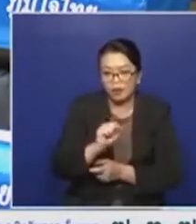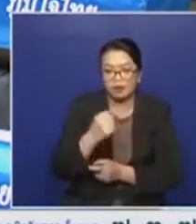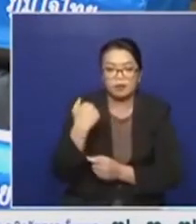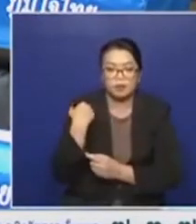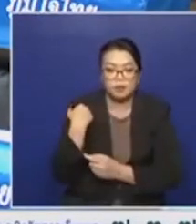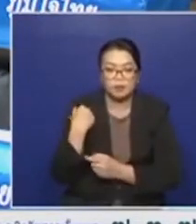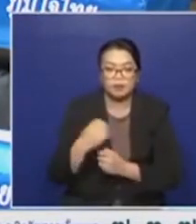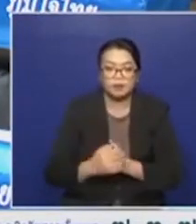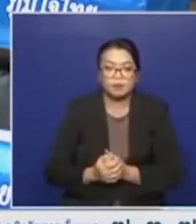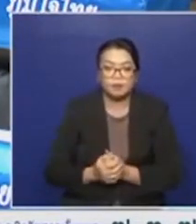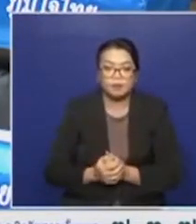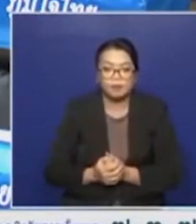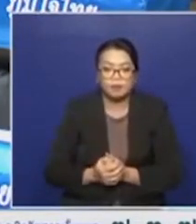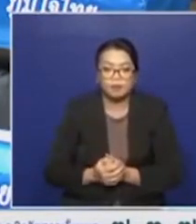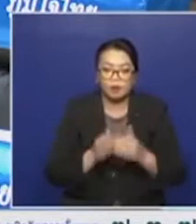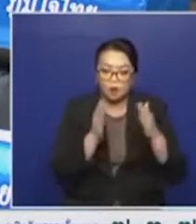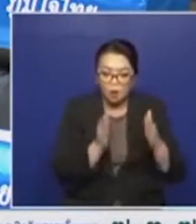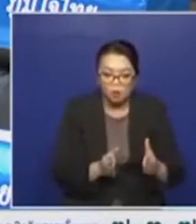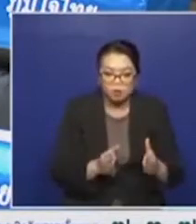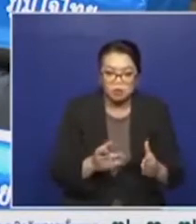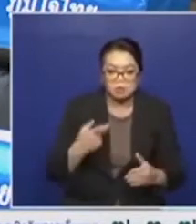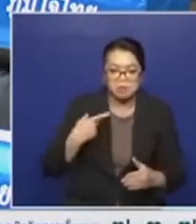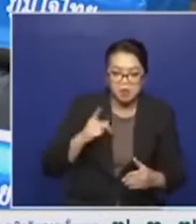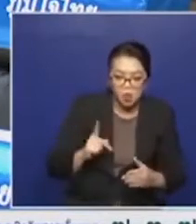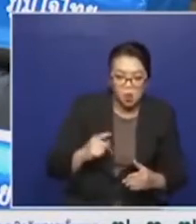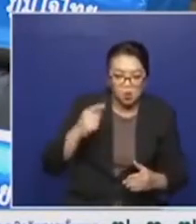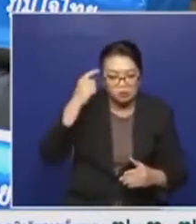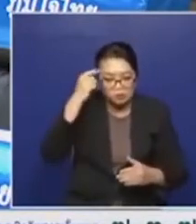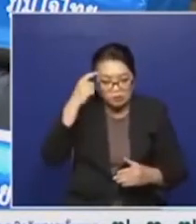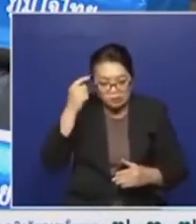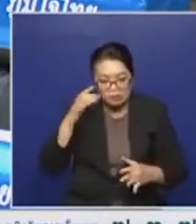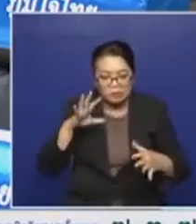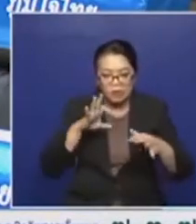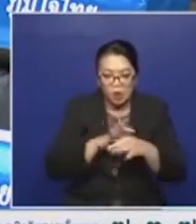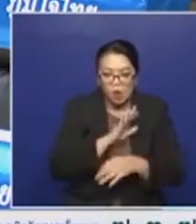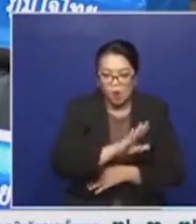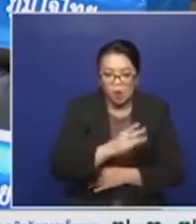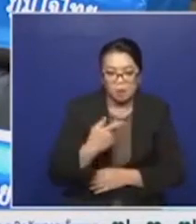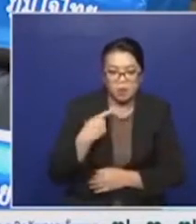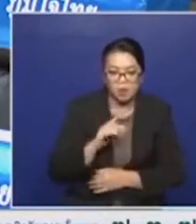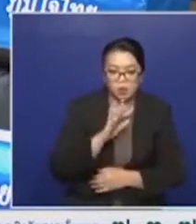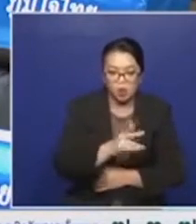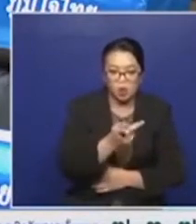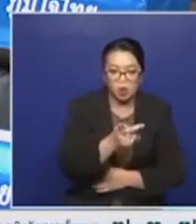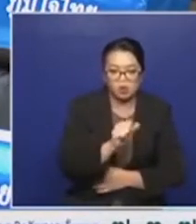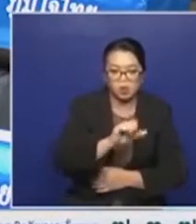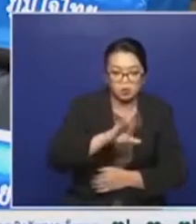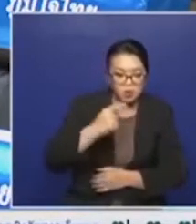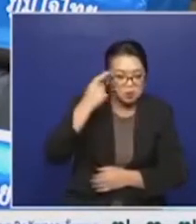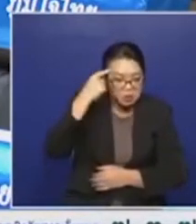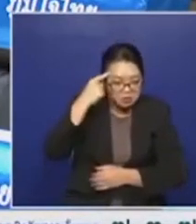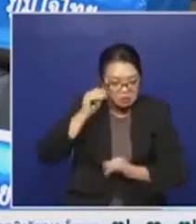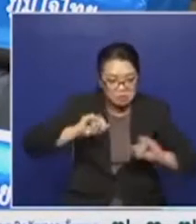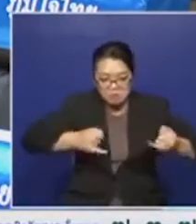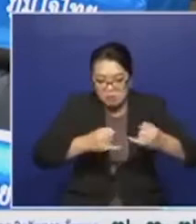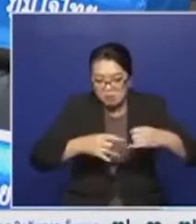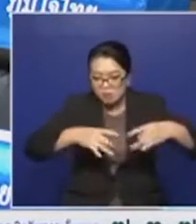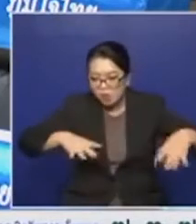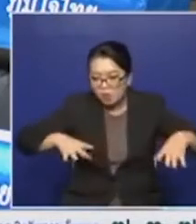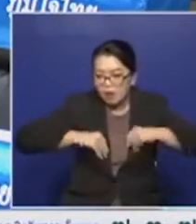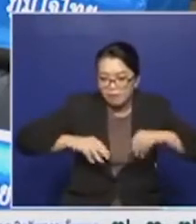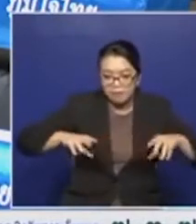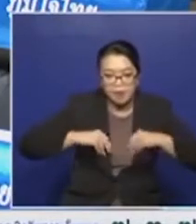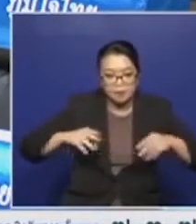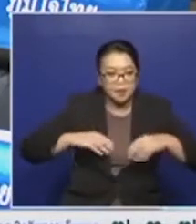มีผู้ที่ได้รับประโยชน์จากคสชมาแสดงความเห็นคัดค้านกันอย่างถ้วน